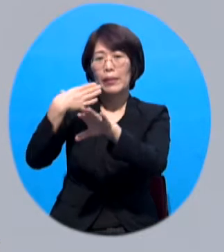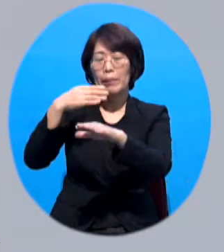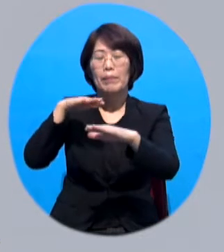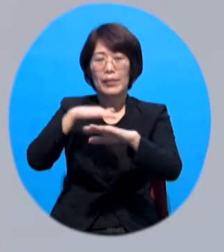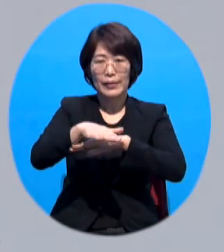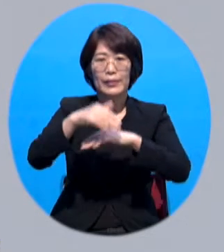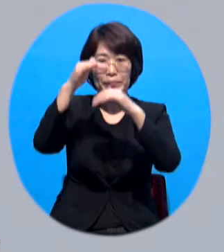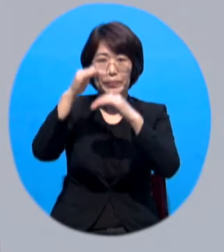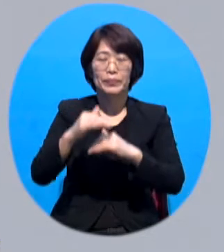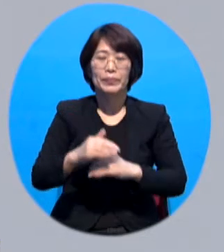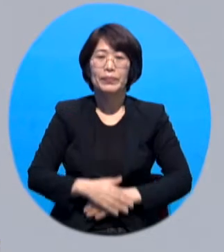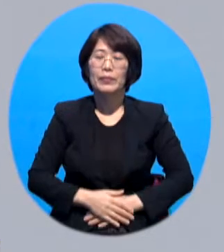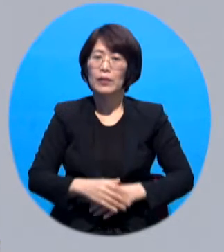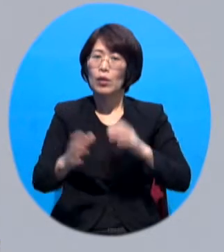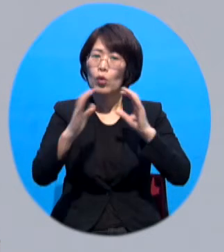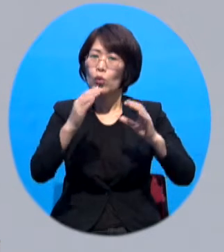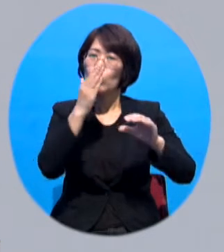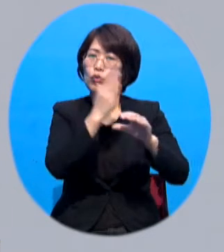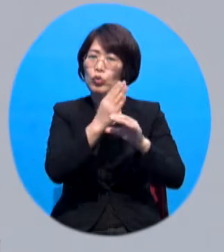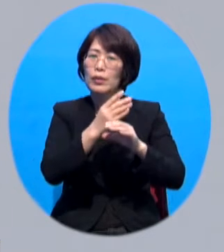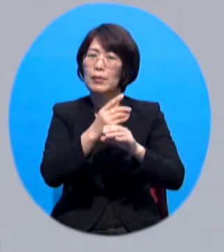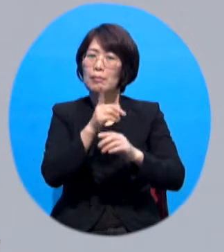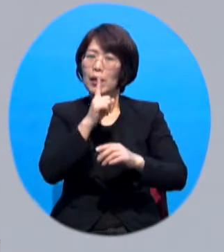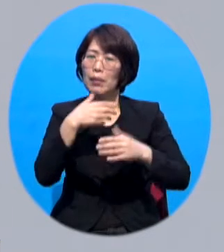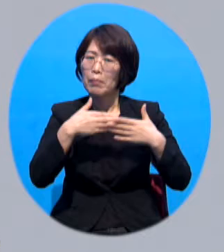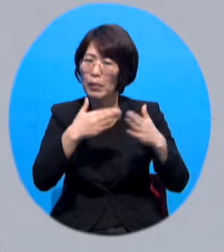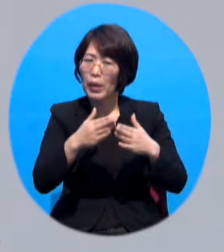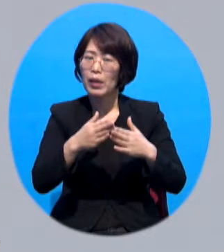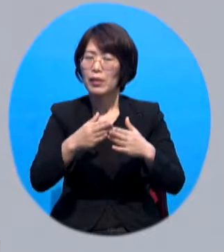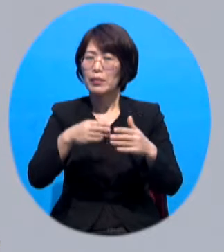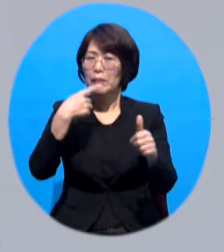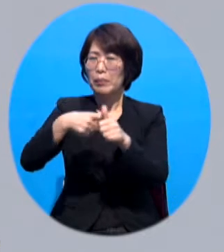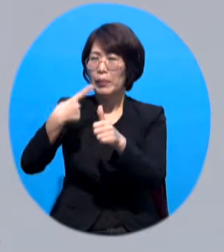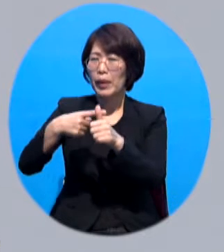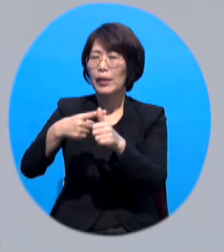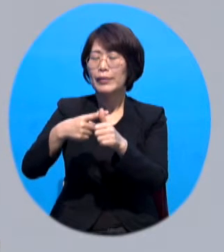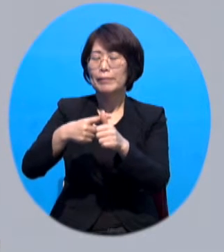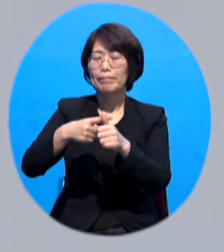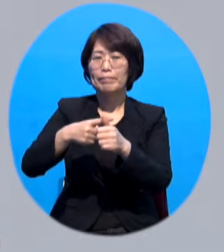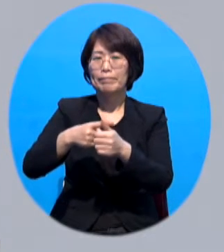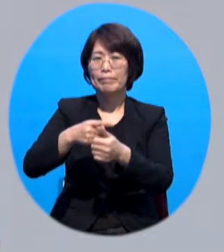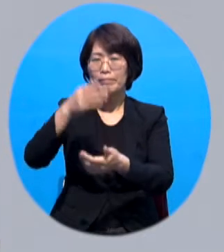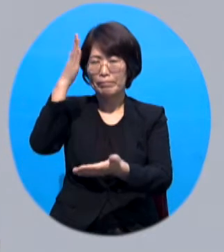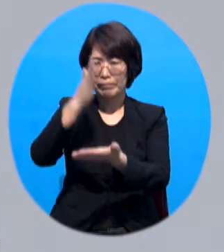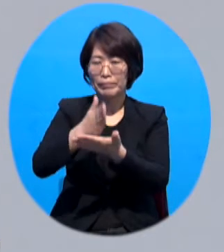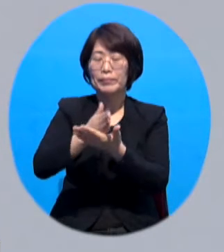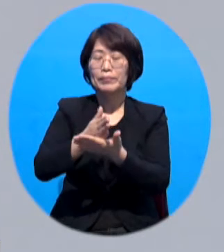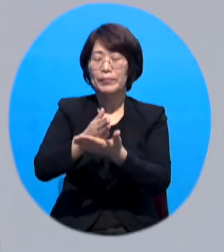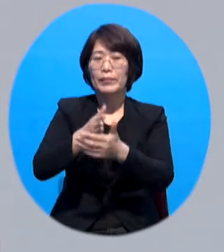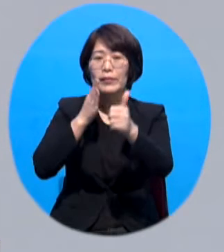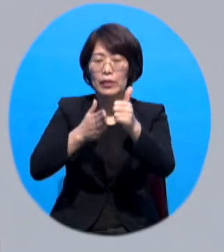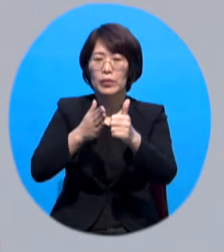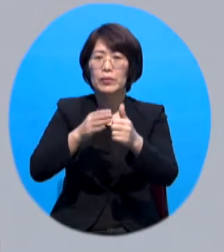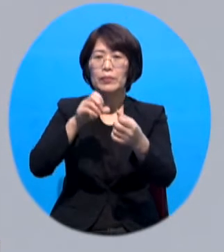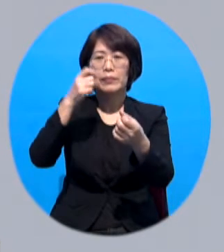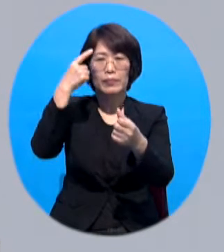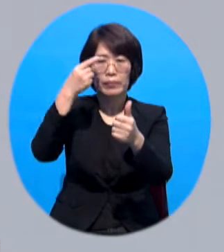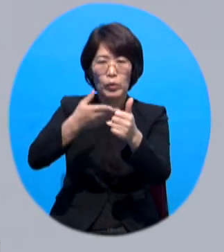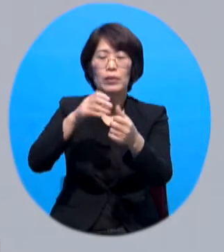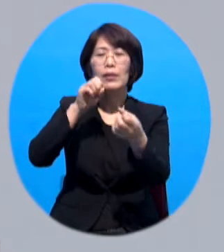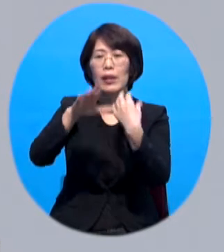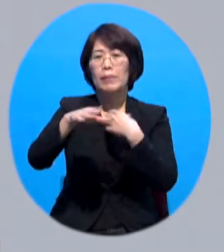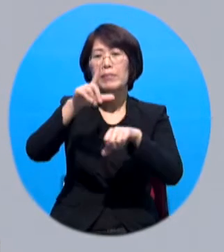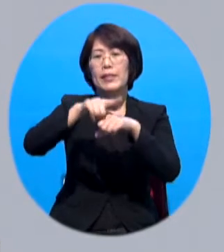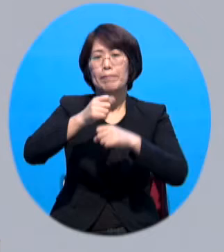방식입니다 돌은 과정에서 인신공격 상호 비방 은 절대 삼가 주시구요 질문과답변 시간 반드시